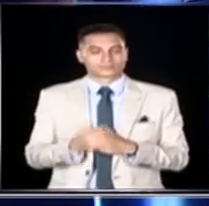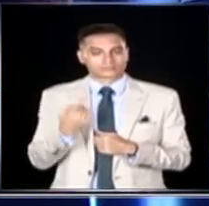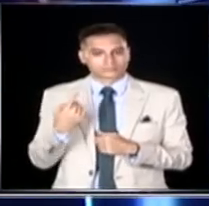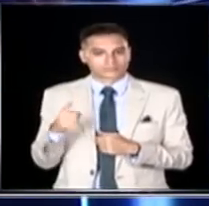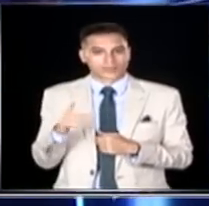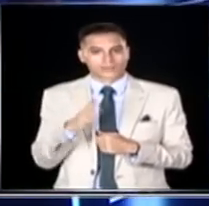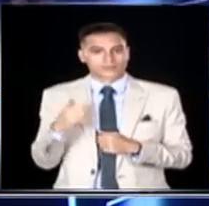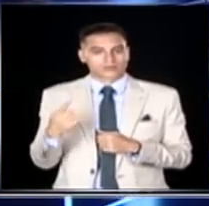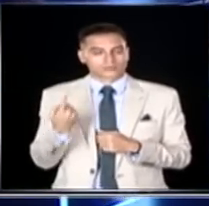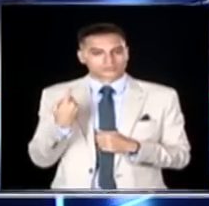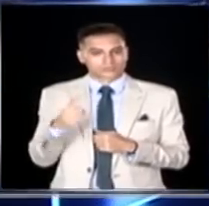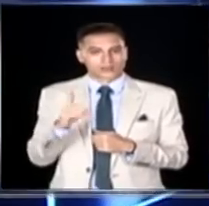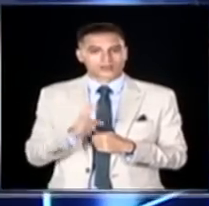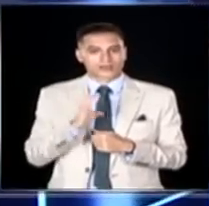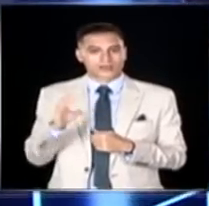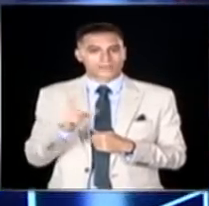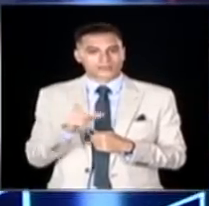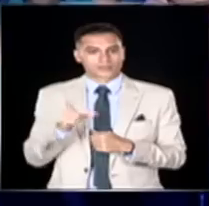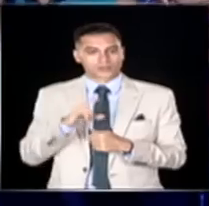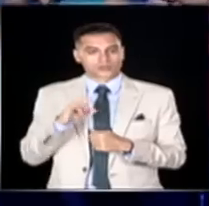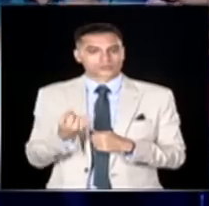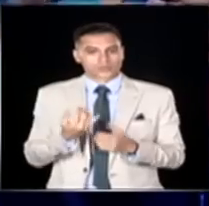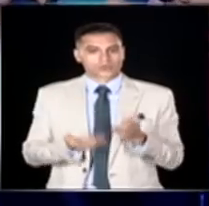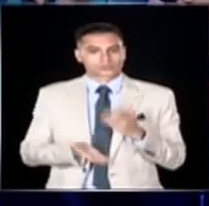110 هي الإجابة الصحيحة.